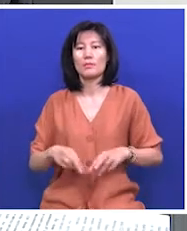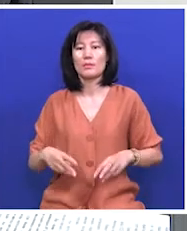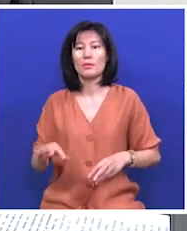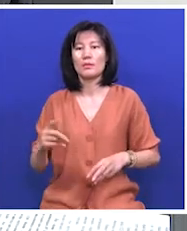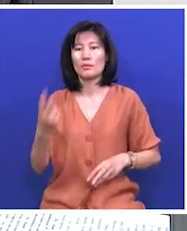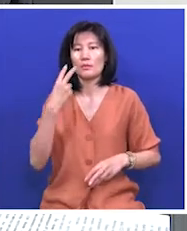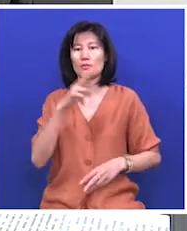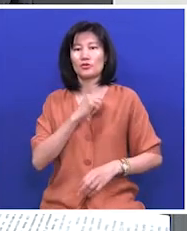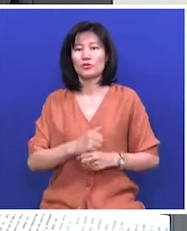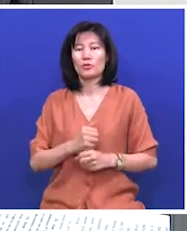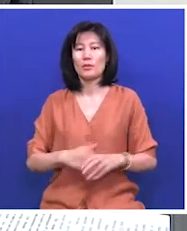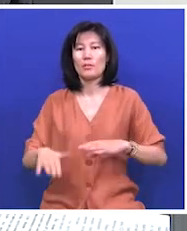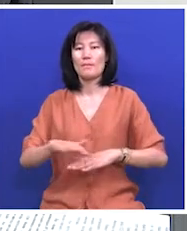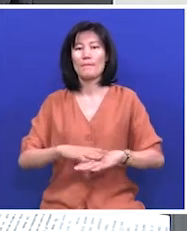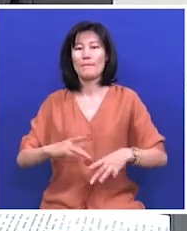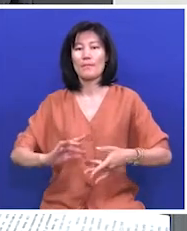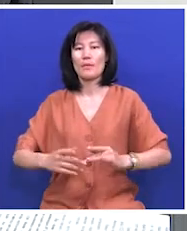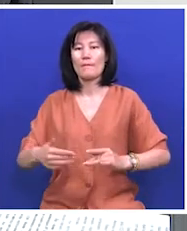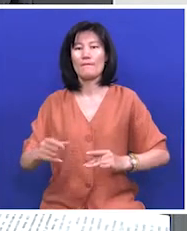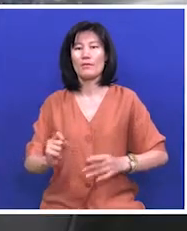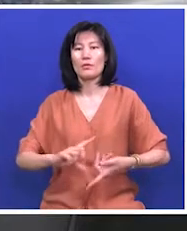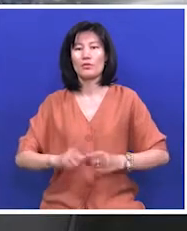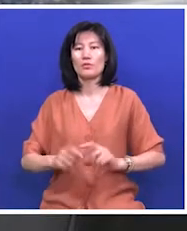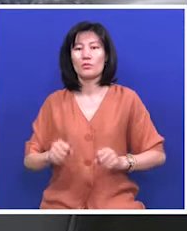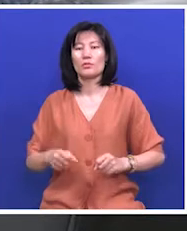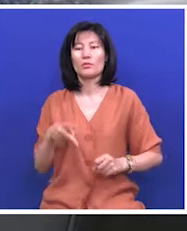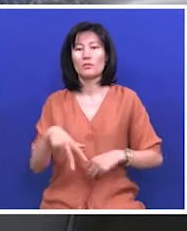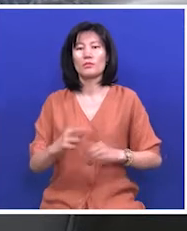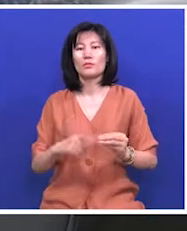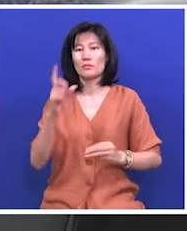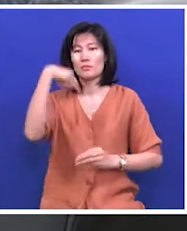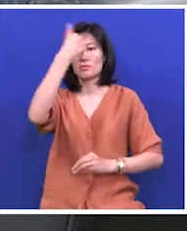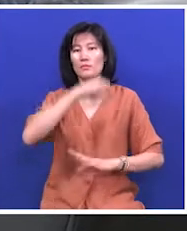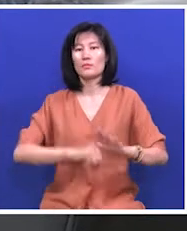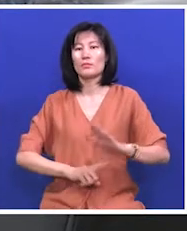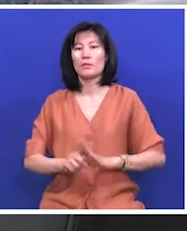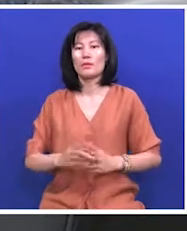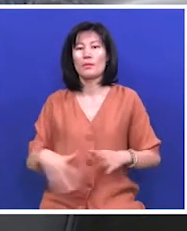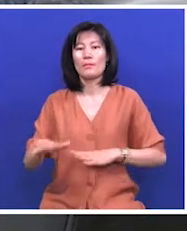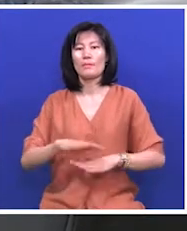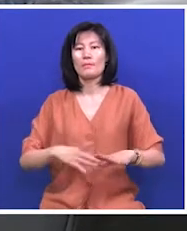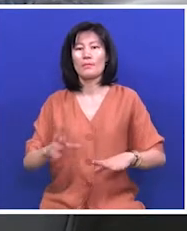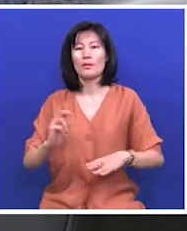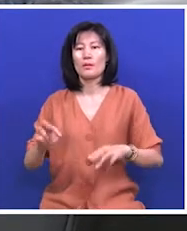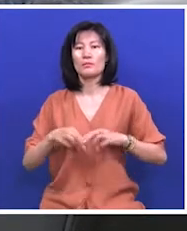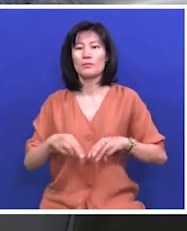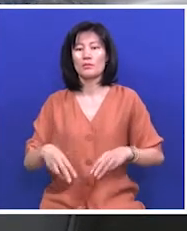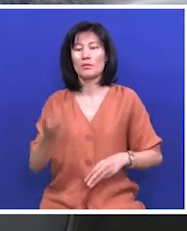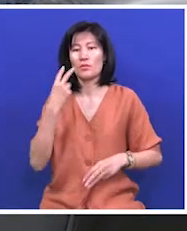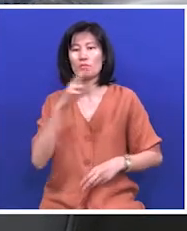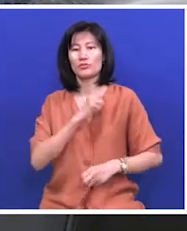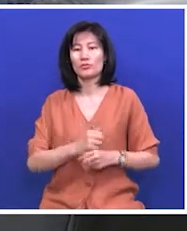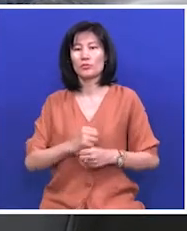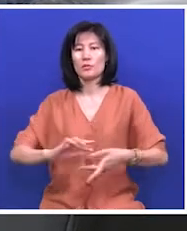сәйкес мемлекеттік көрсетілетін қызметтердің барлығы электронды форматқа көшірілді. 2018-ден бастап барлық